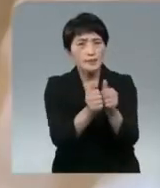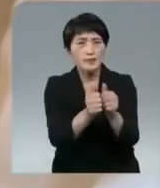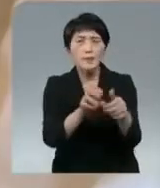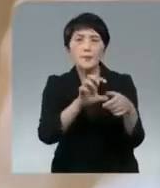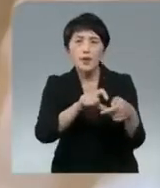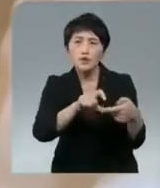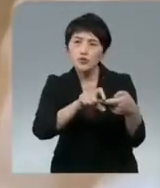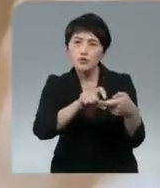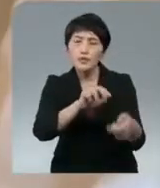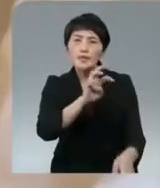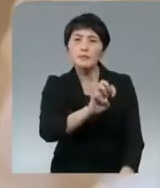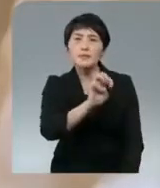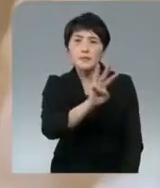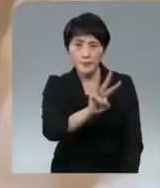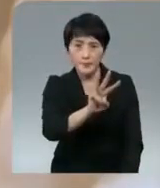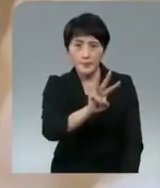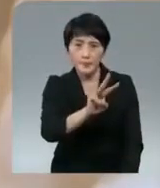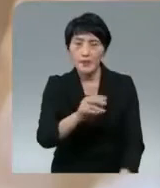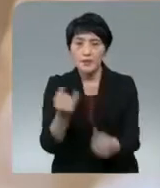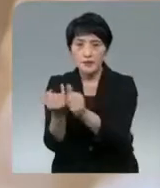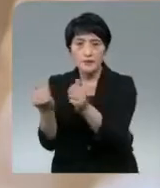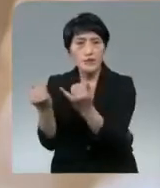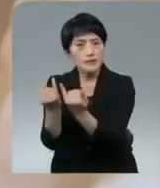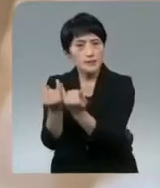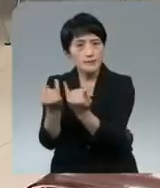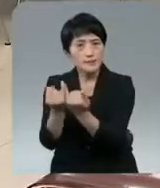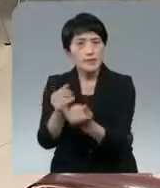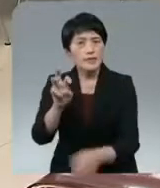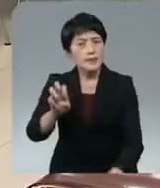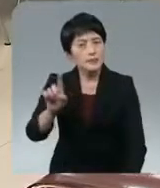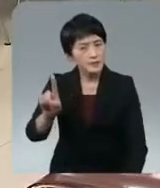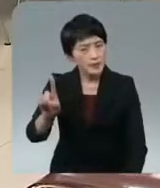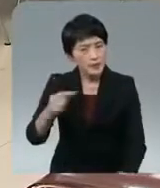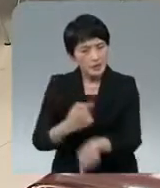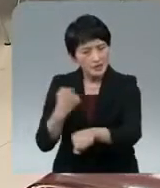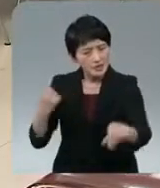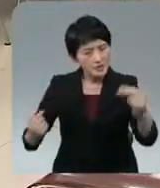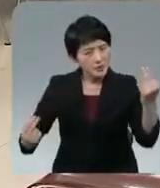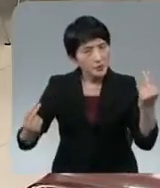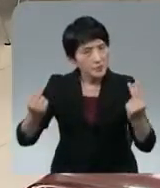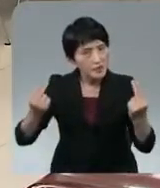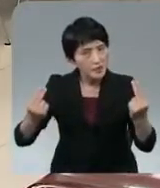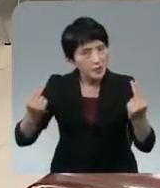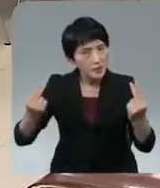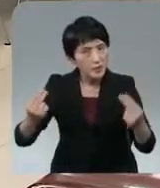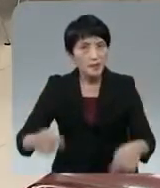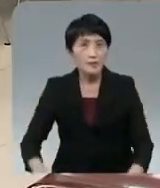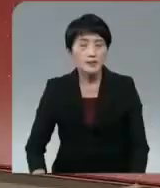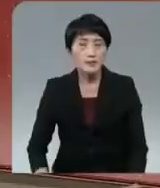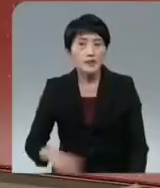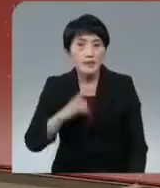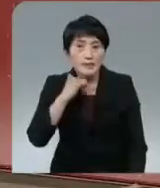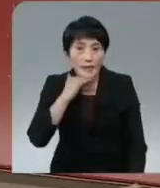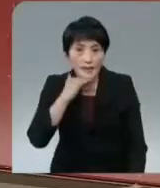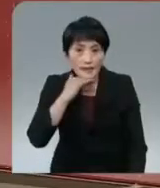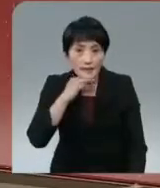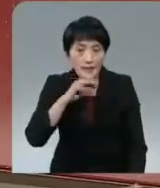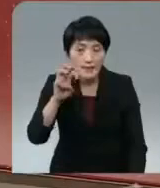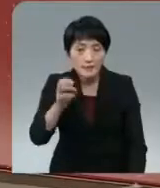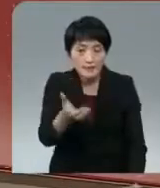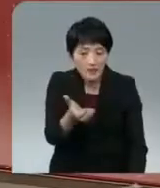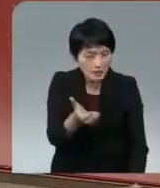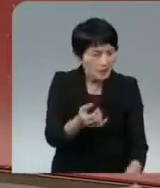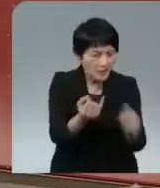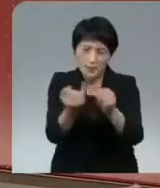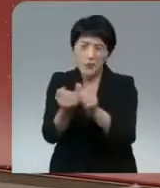thể kéo thế giới trẻ sơ sinh giảm trong thời gian tới độ tuổi kết hôn lần đầu cũng đang ngày càng muộn hơn đủ tuổi kết hôn lần đầu